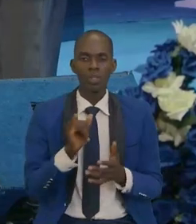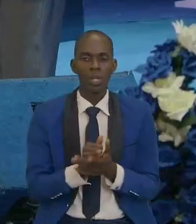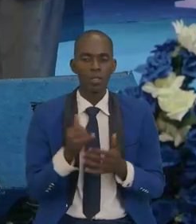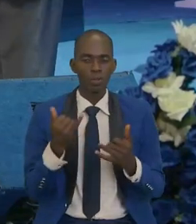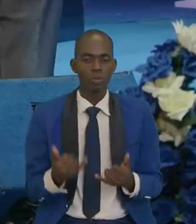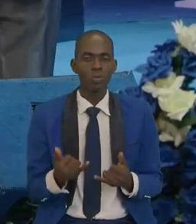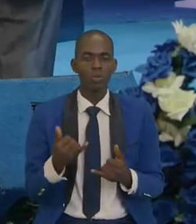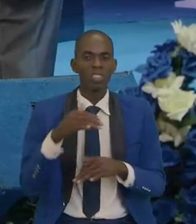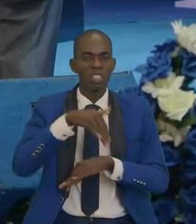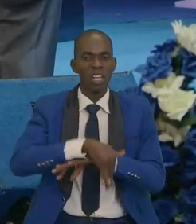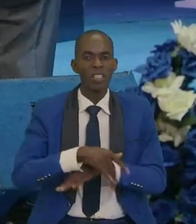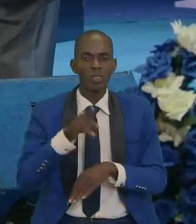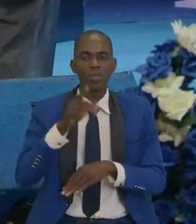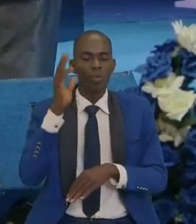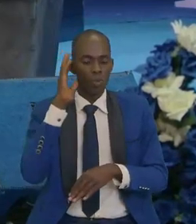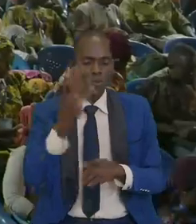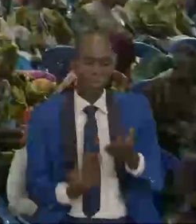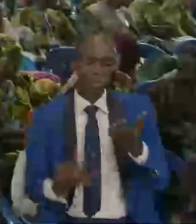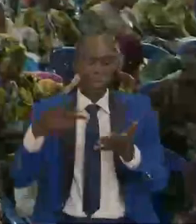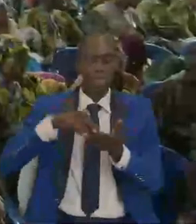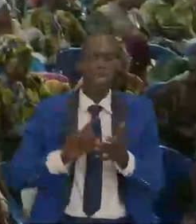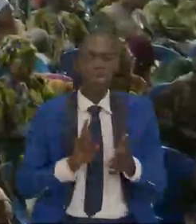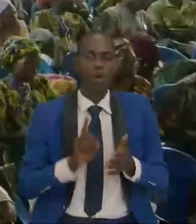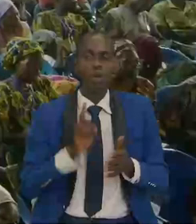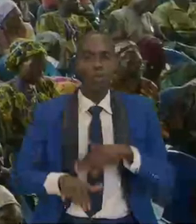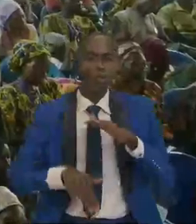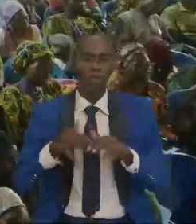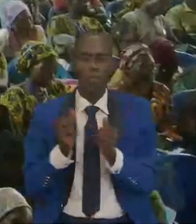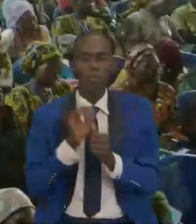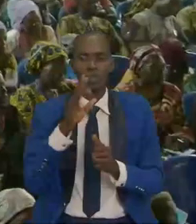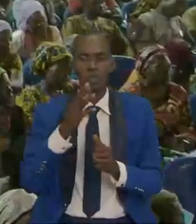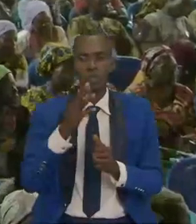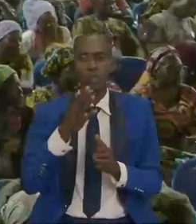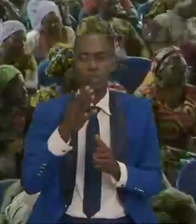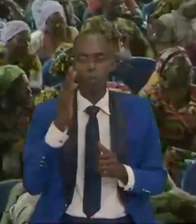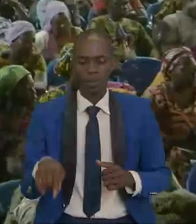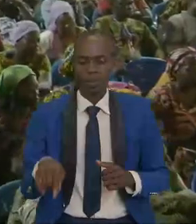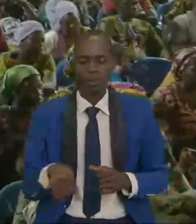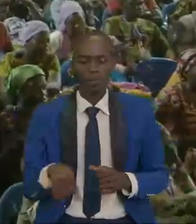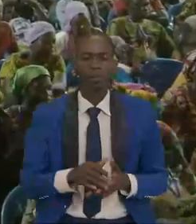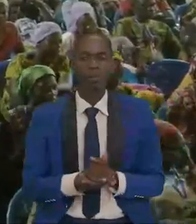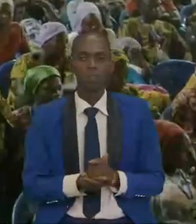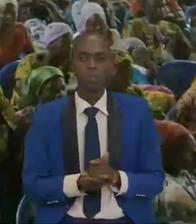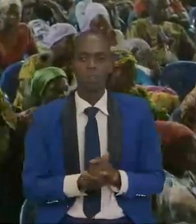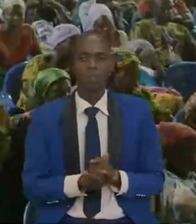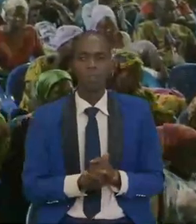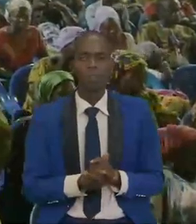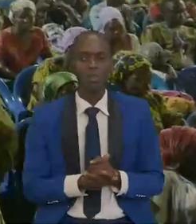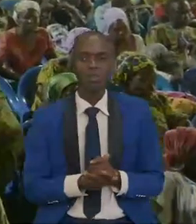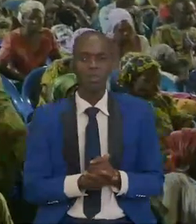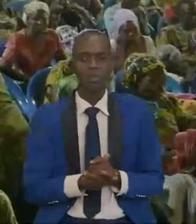nul doute que ce soir, tu vas te lever de ton fauteuil